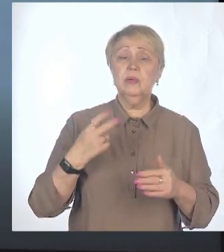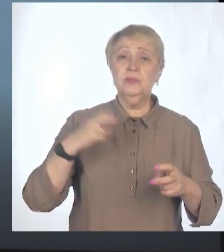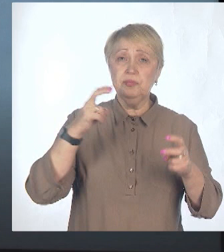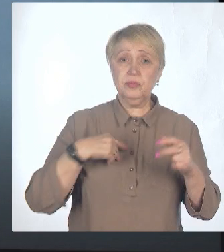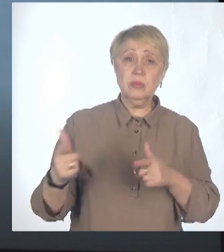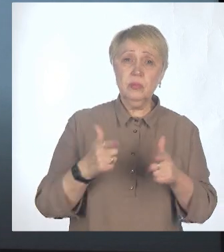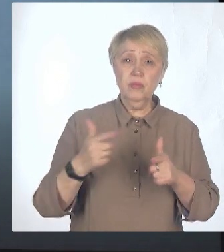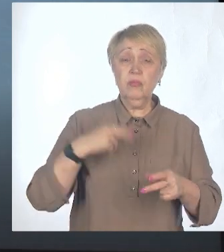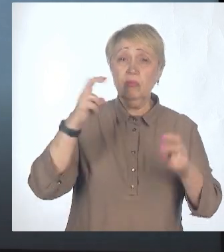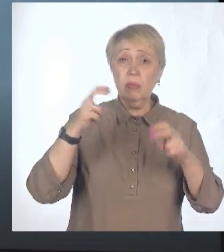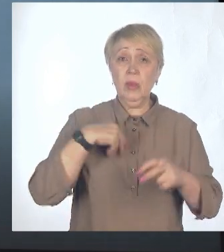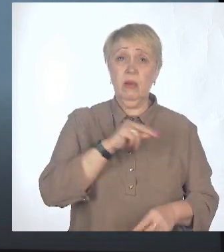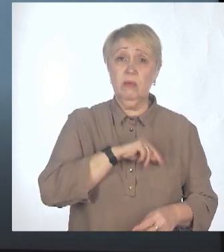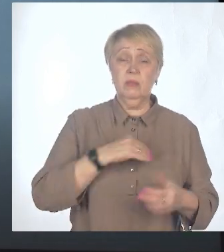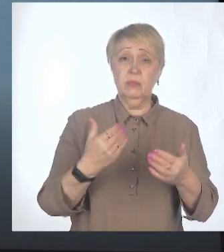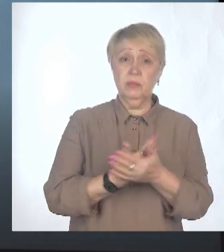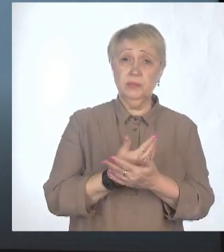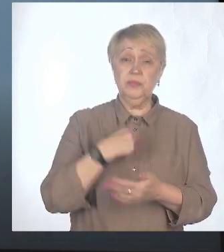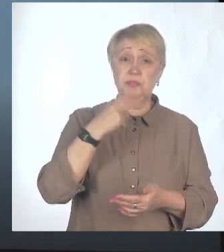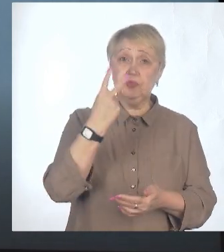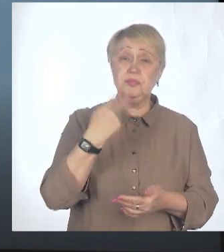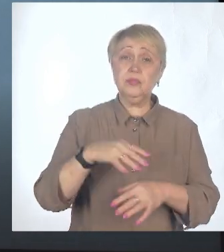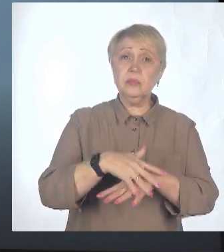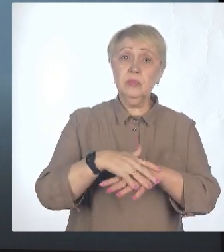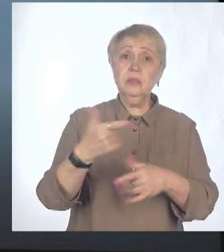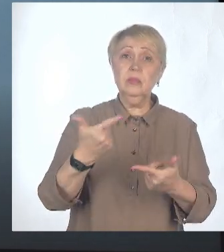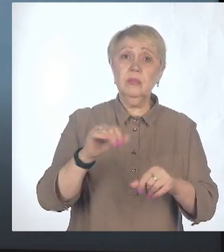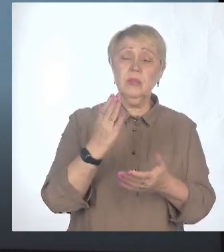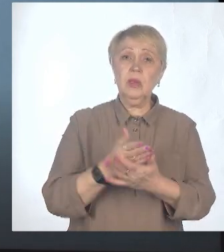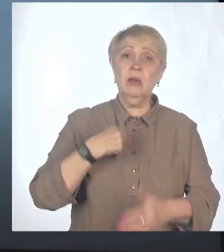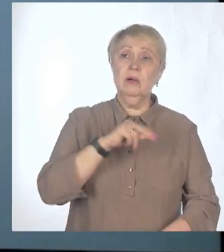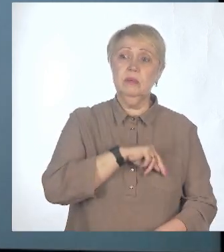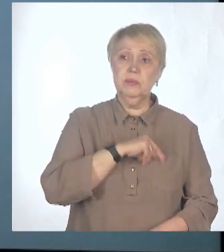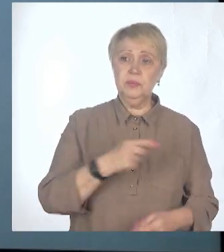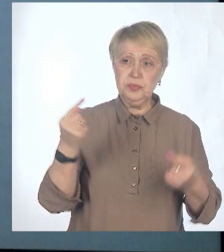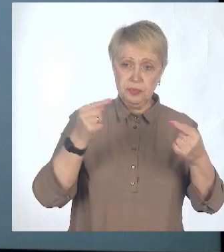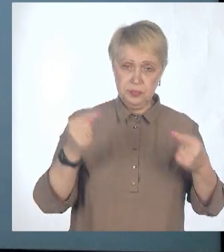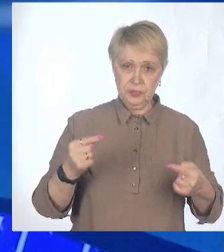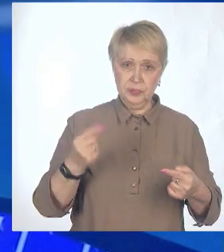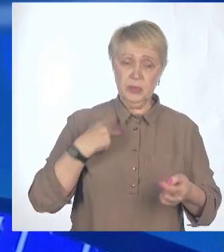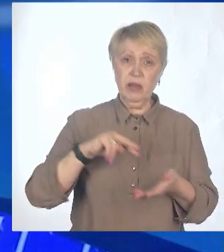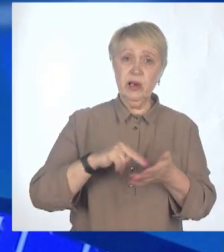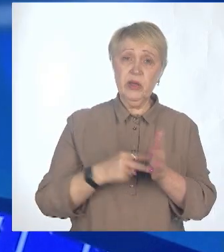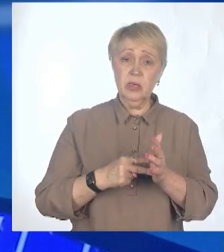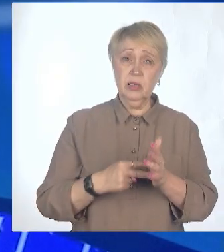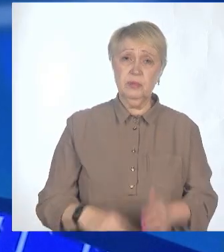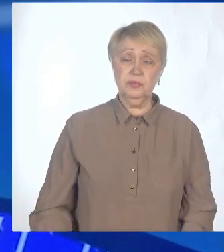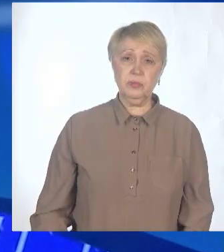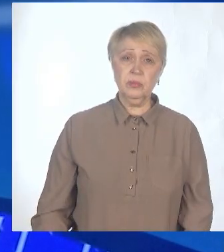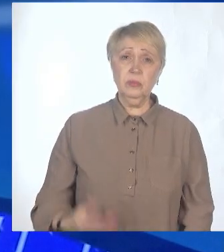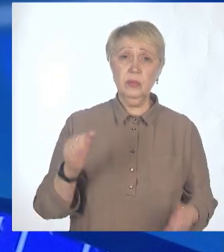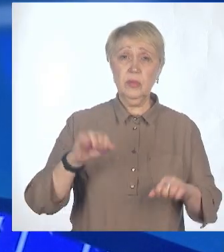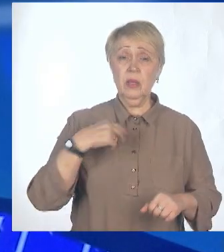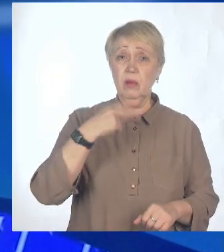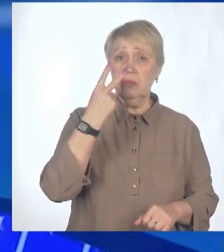обновить резюме, получить рекомендации, посмотреть на рынок, где есть работа, соответствует ли квалификация. Ну и можно